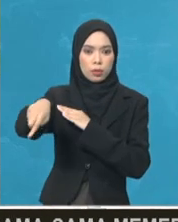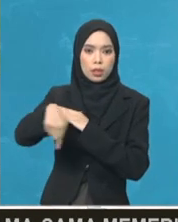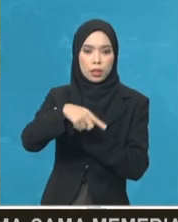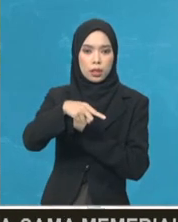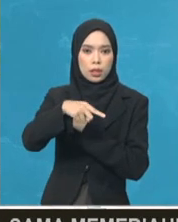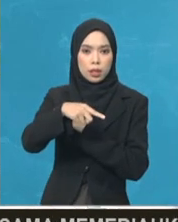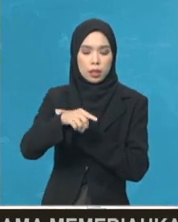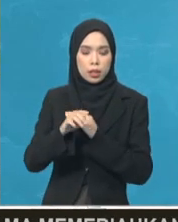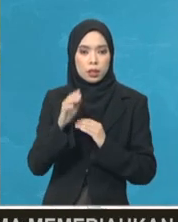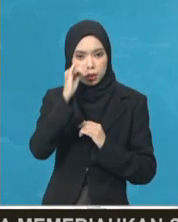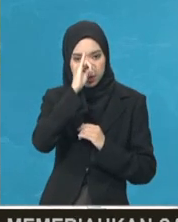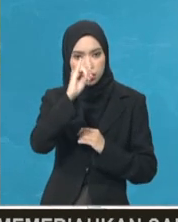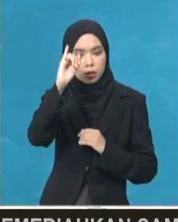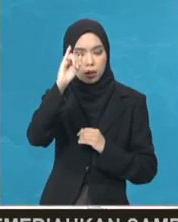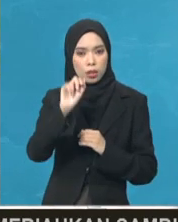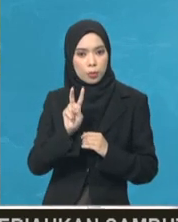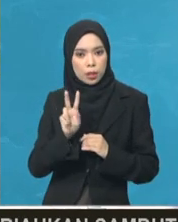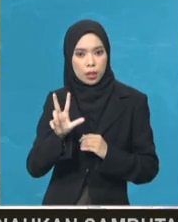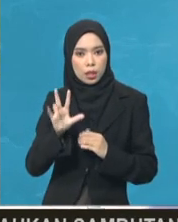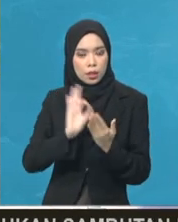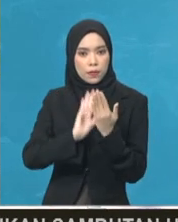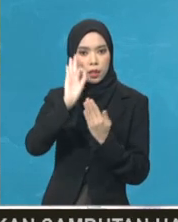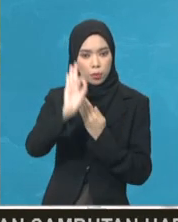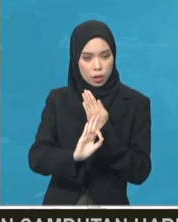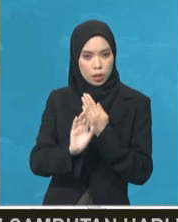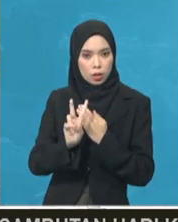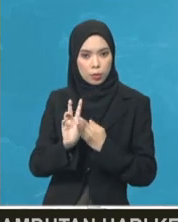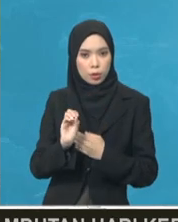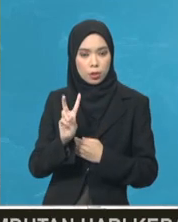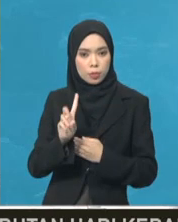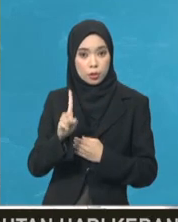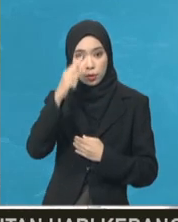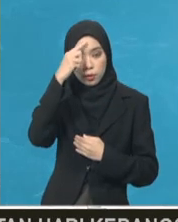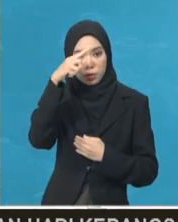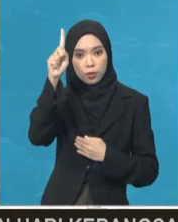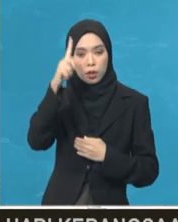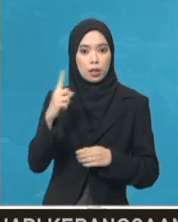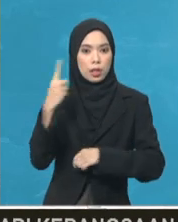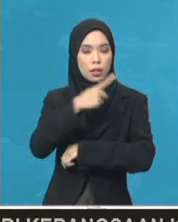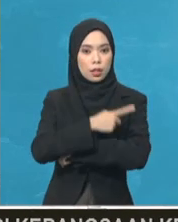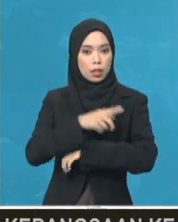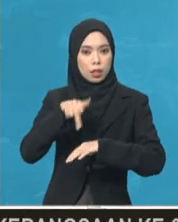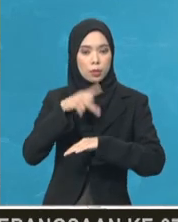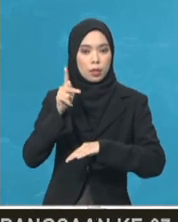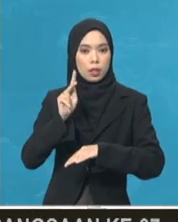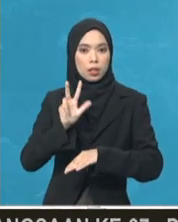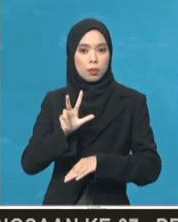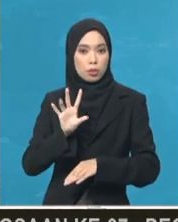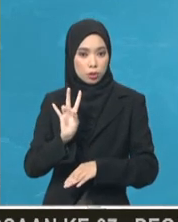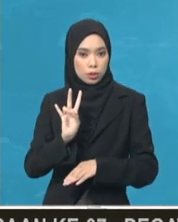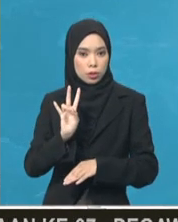petani pada 23 hari bulan Februari 2012 21 lagi sambutan hari kebangsaan ke-37 Insyaallah